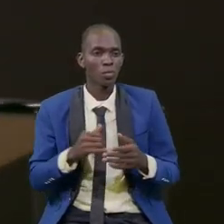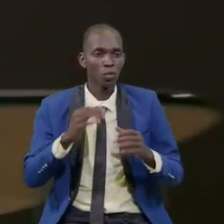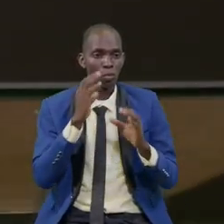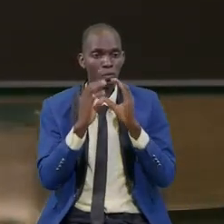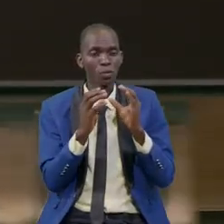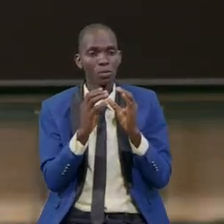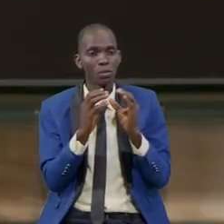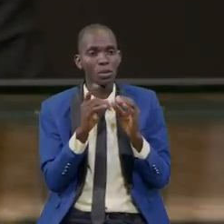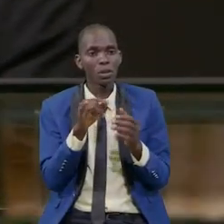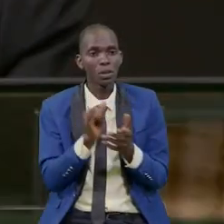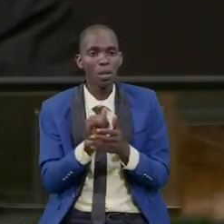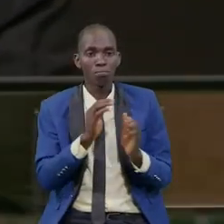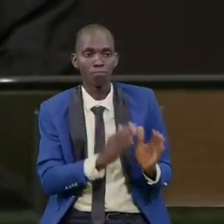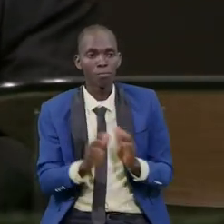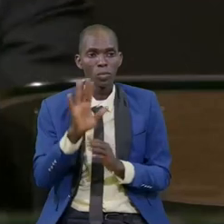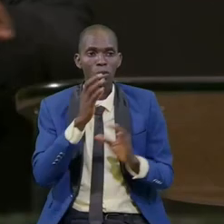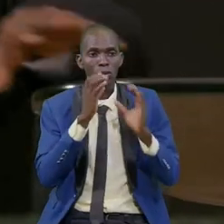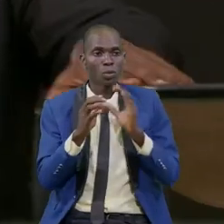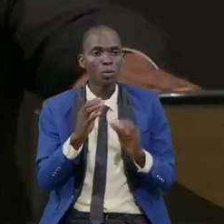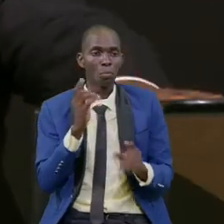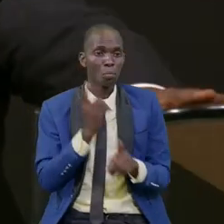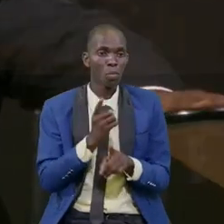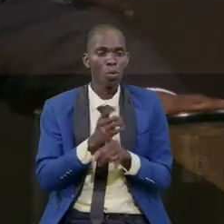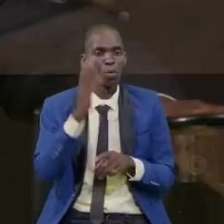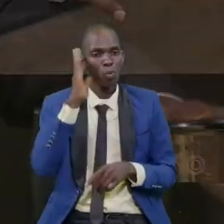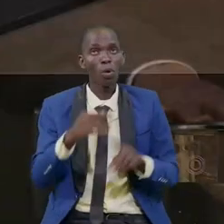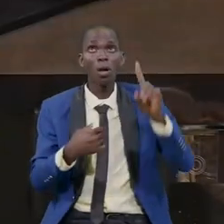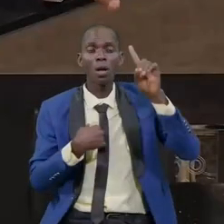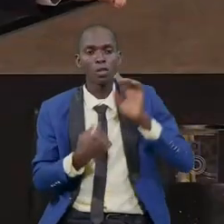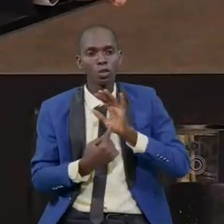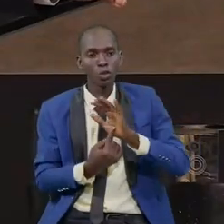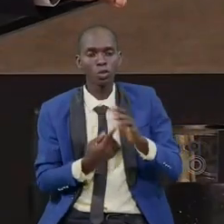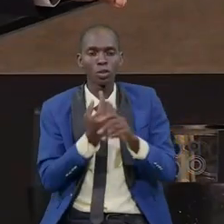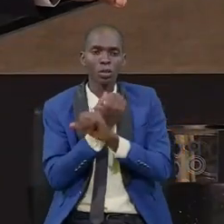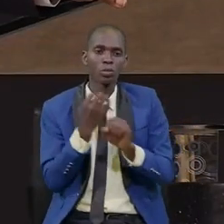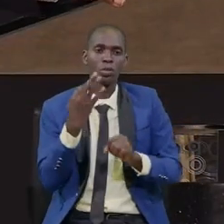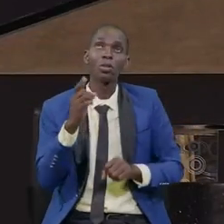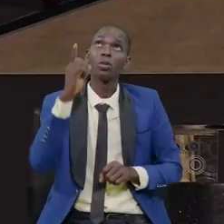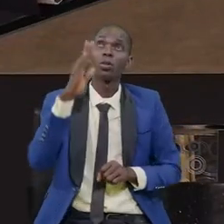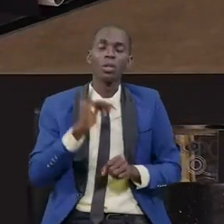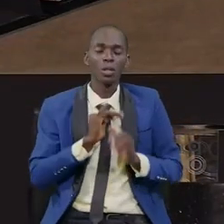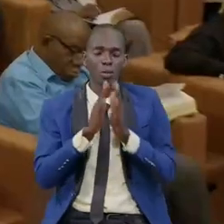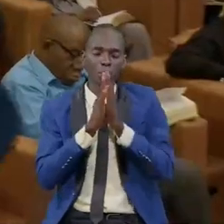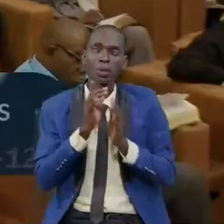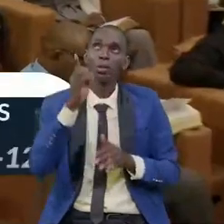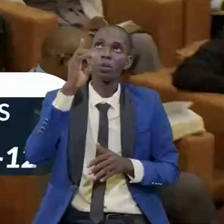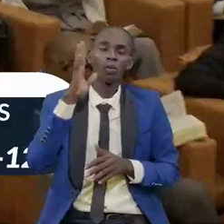Celui qui offre pour sacrifice des actions de grâce me glorifie, et à celui qui veille sur sa voie, je ferai voir le salut de Dieu. Je